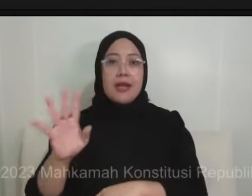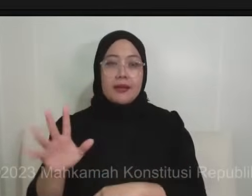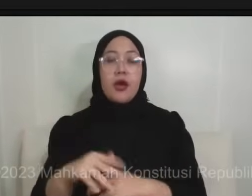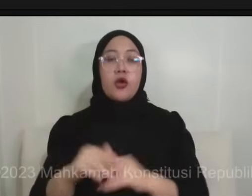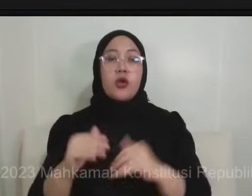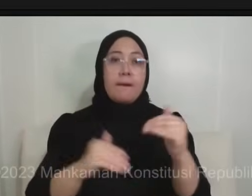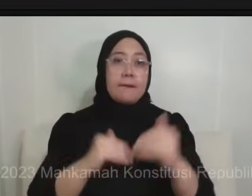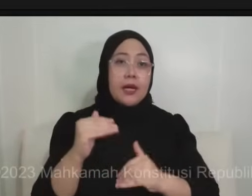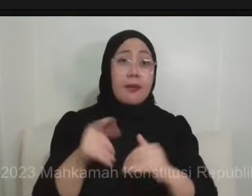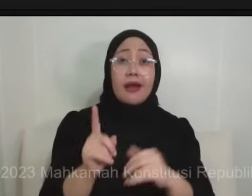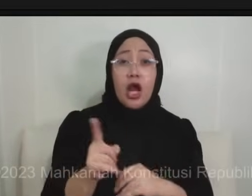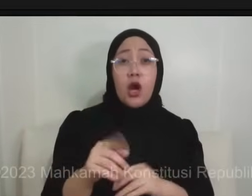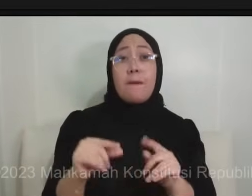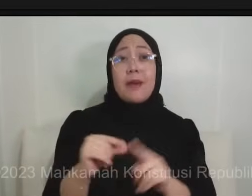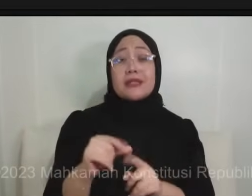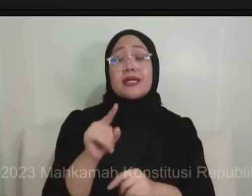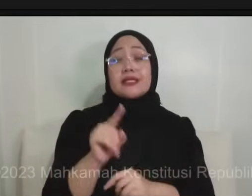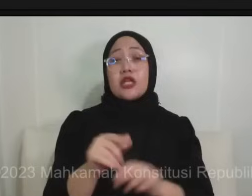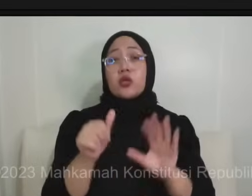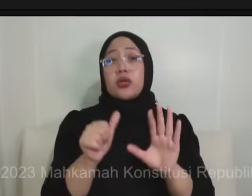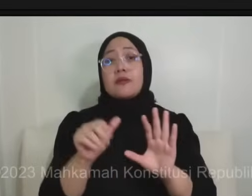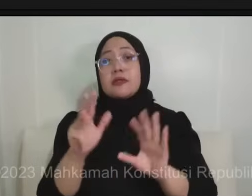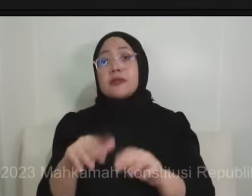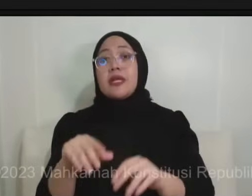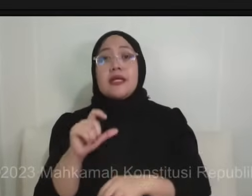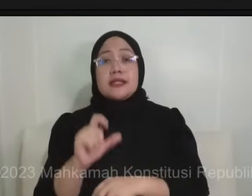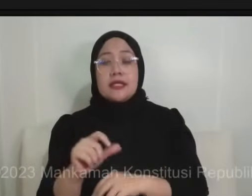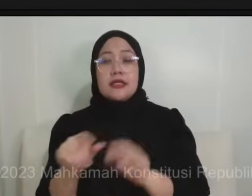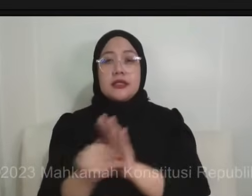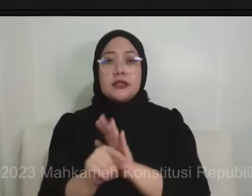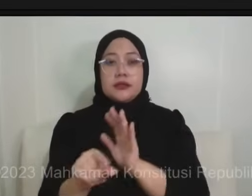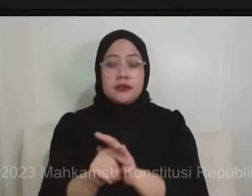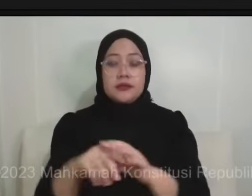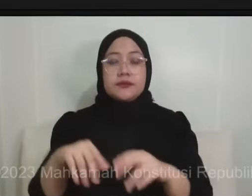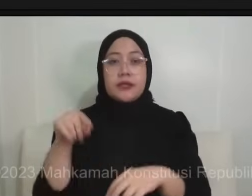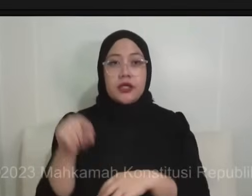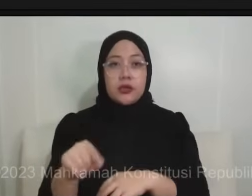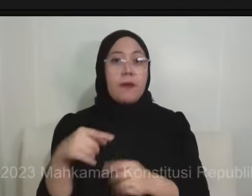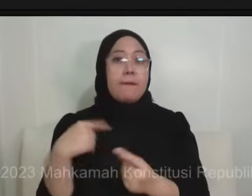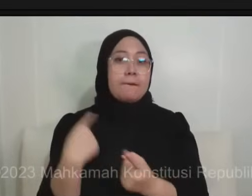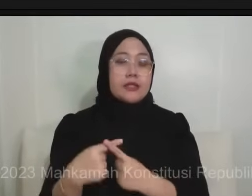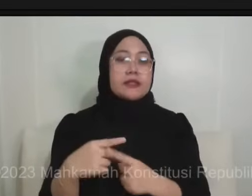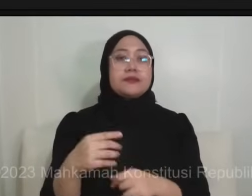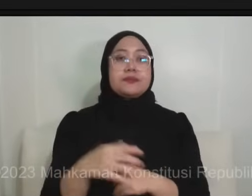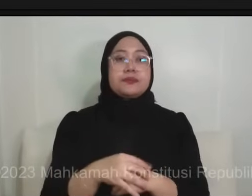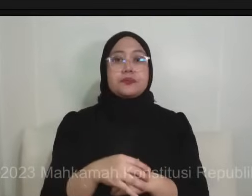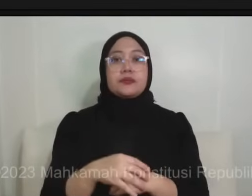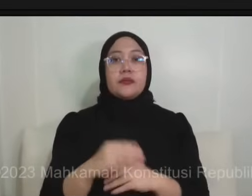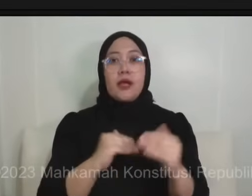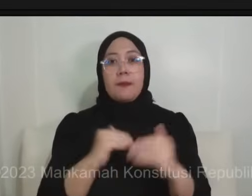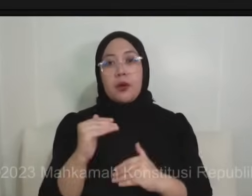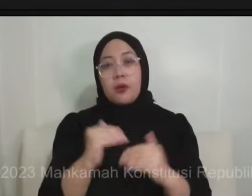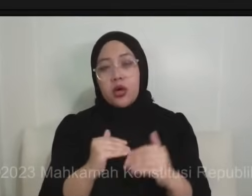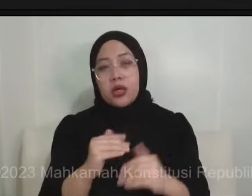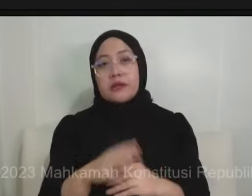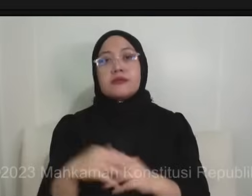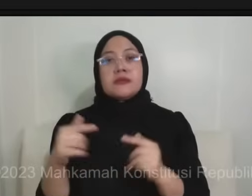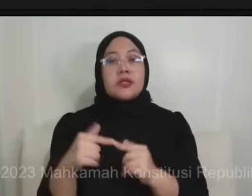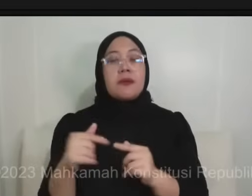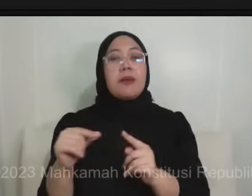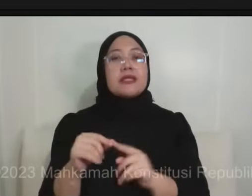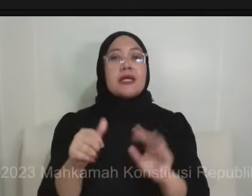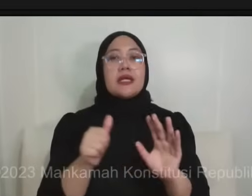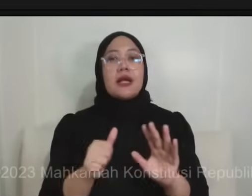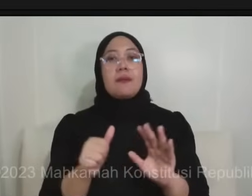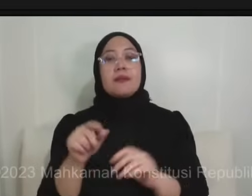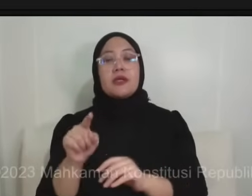jika pasal 1669 huruf q undang-undang ako serta petitum permohonan dikaitkan dengan pasal 6 ayat 1 dan ayat